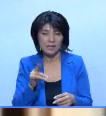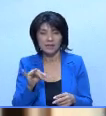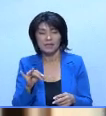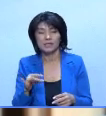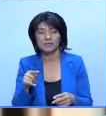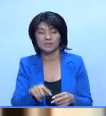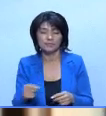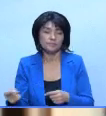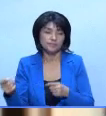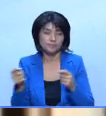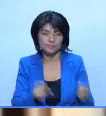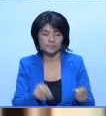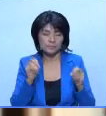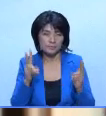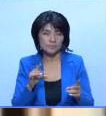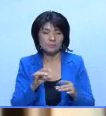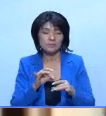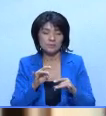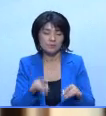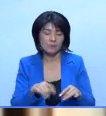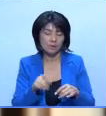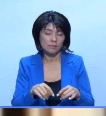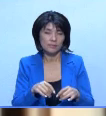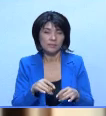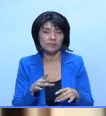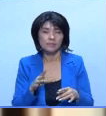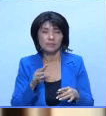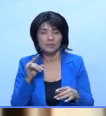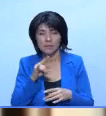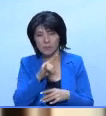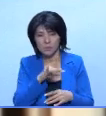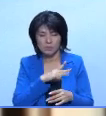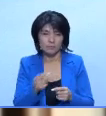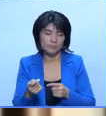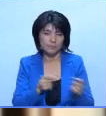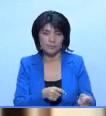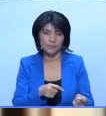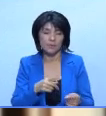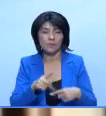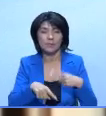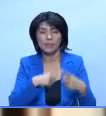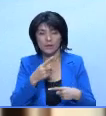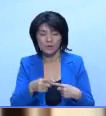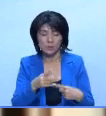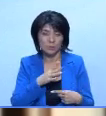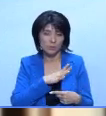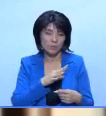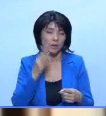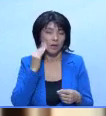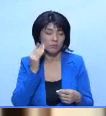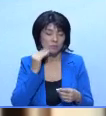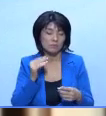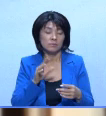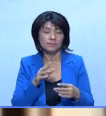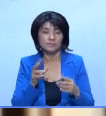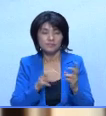специальным рейсом завозились на самолетах последующем в алмате открыли банкротом фабрику где